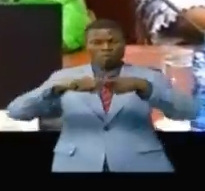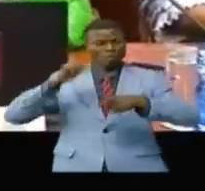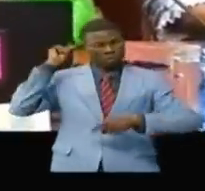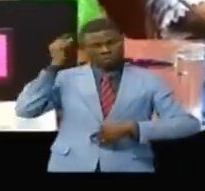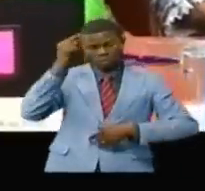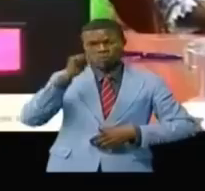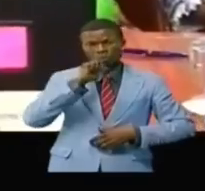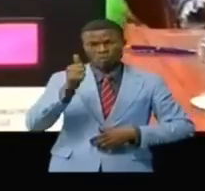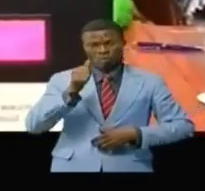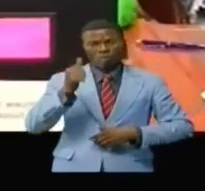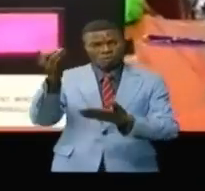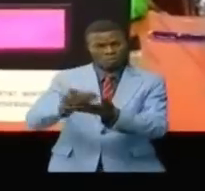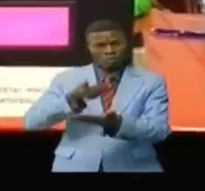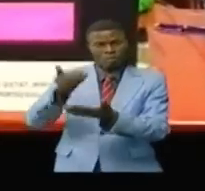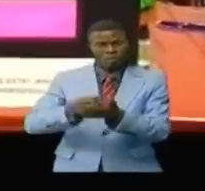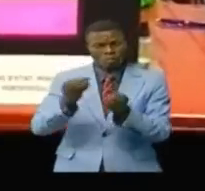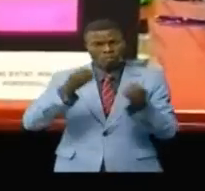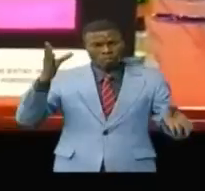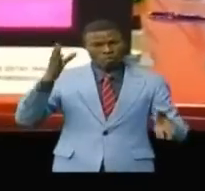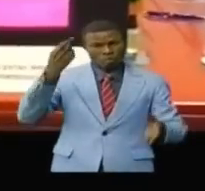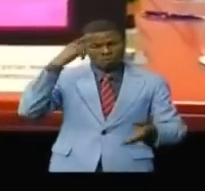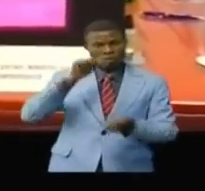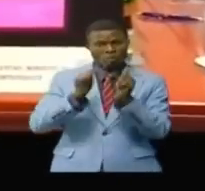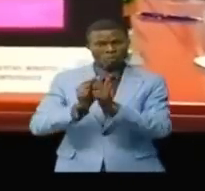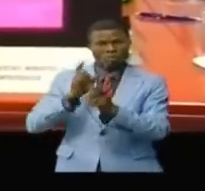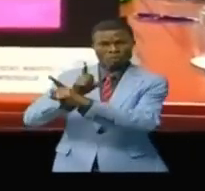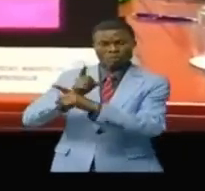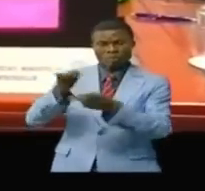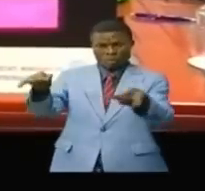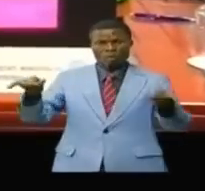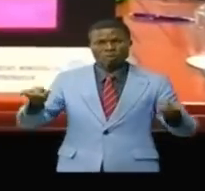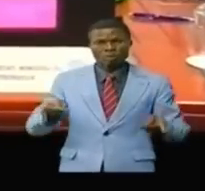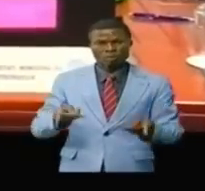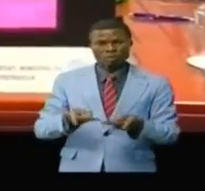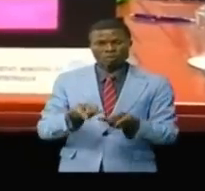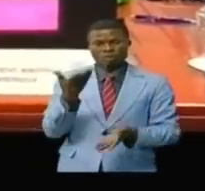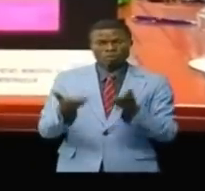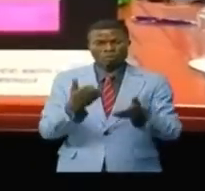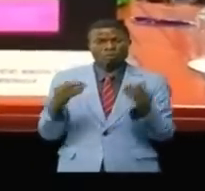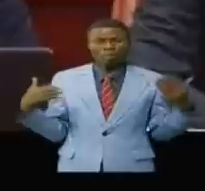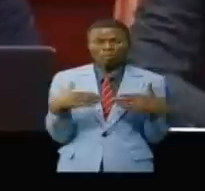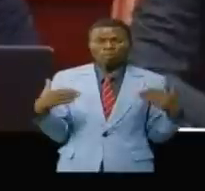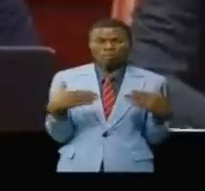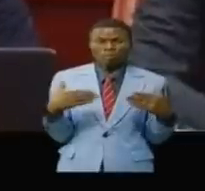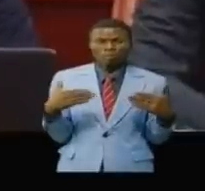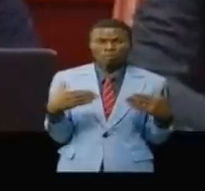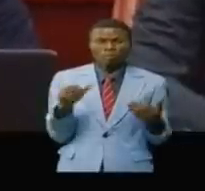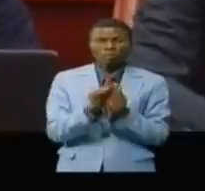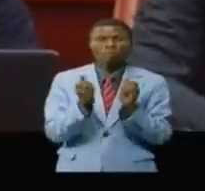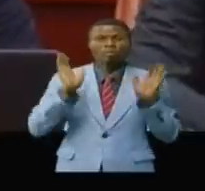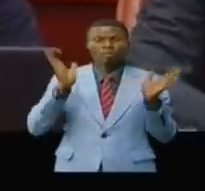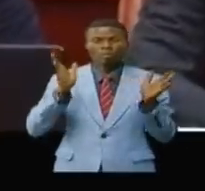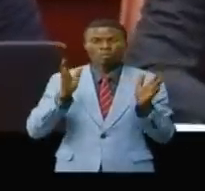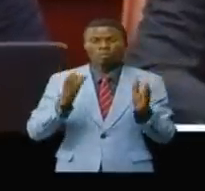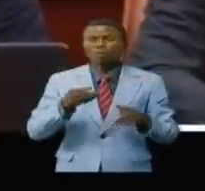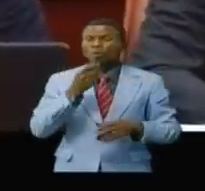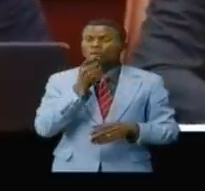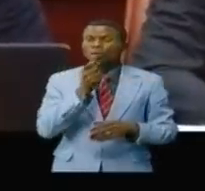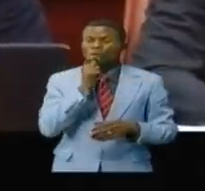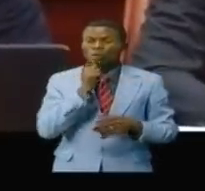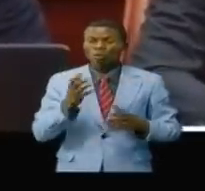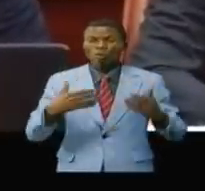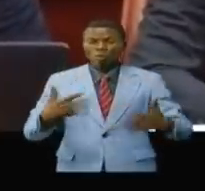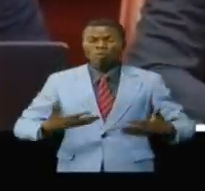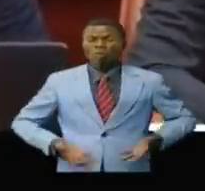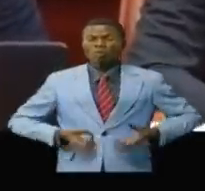gouvernement d'exploiter ses ressources pour cause de protection de l'environnement ou par crainte de l'aggravation du réchauffement de la